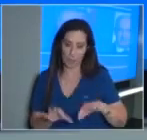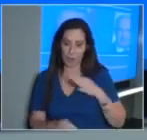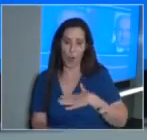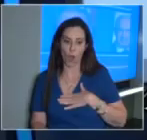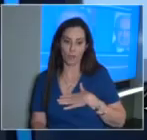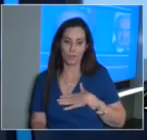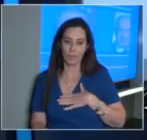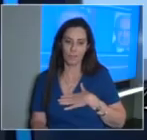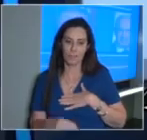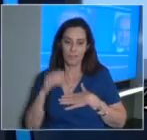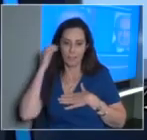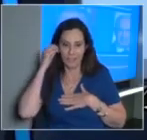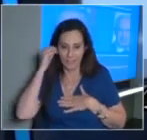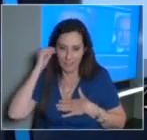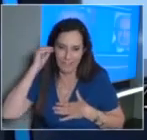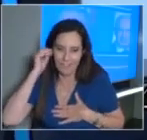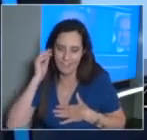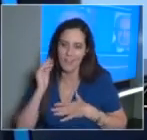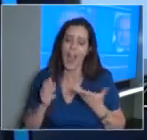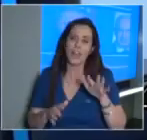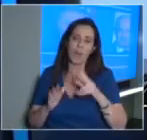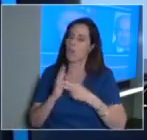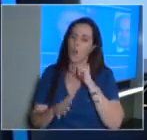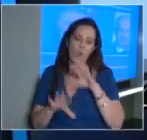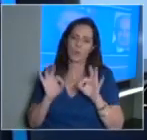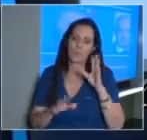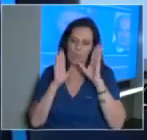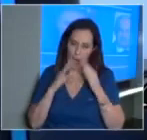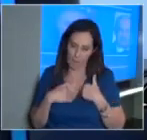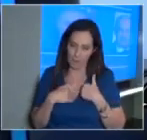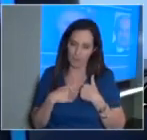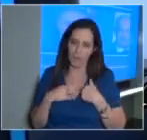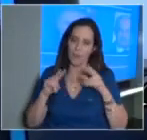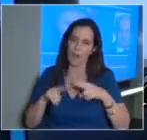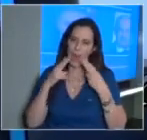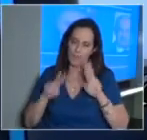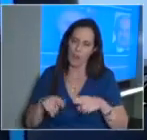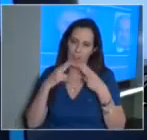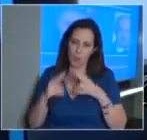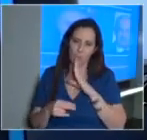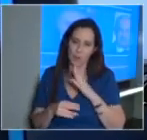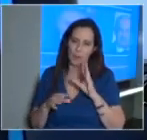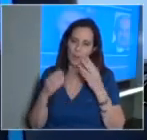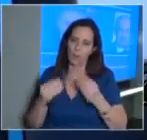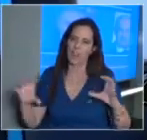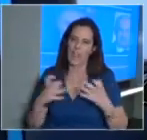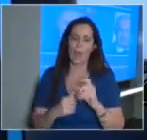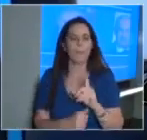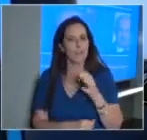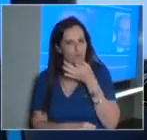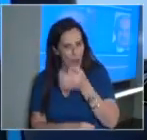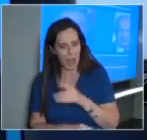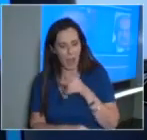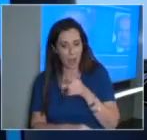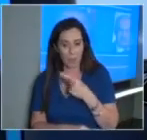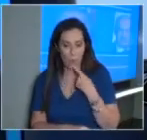בחירות. אז גם המערכת הפוליטית לא רוצה בחירות, ותאמינו לי, אפשר לפתור את הבעיה הזאת לטובת עם ישראל. אבל יש לי שאלה